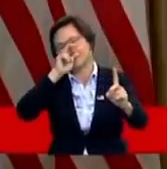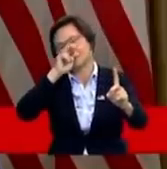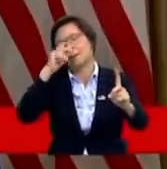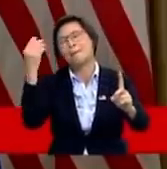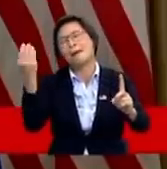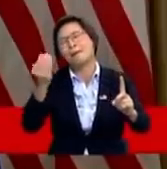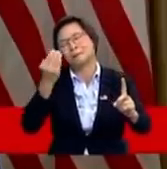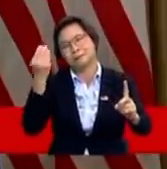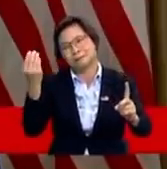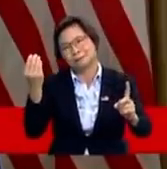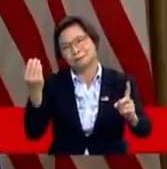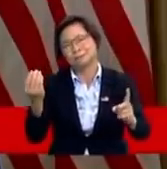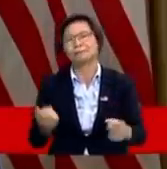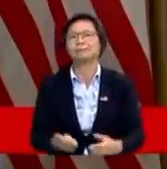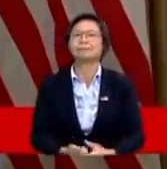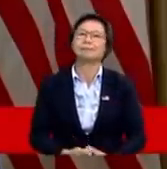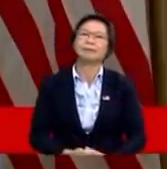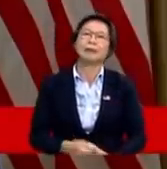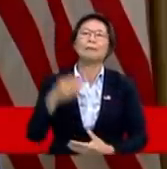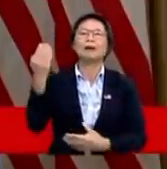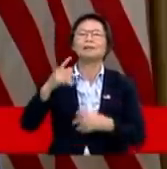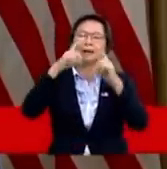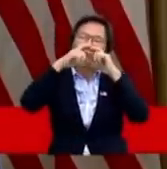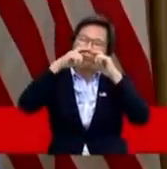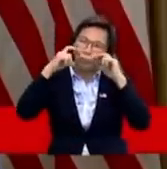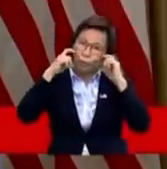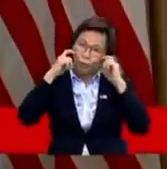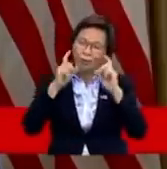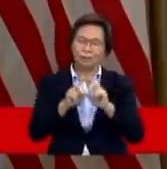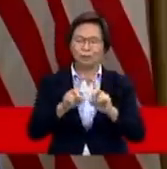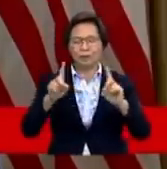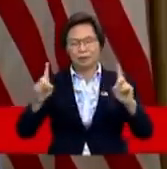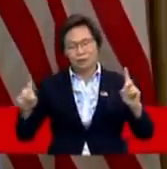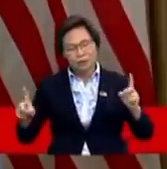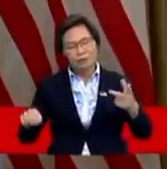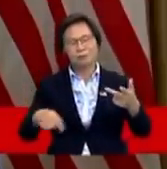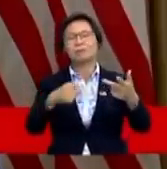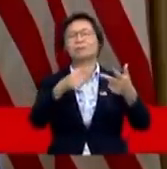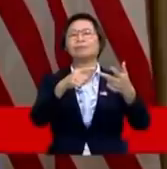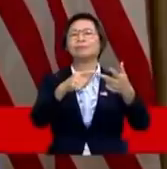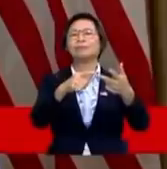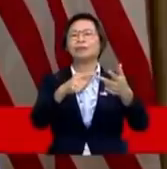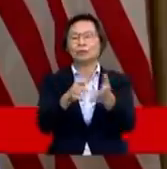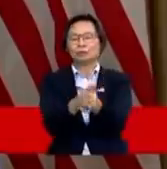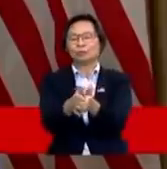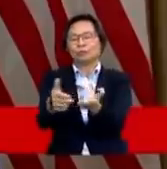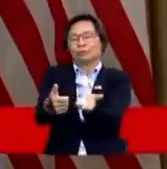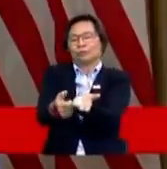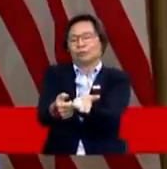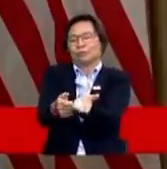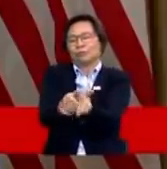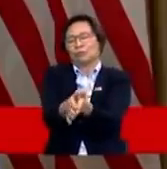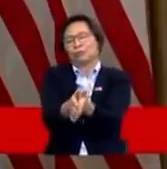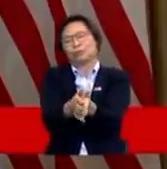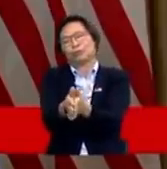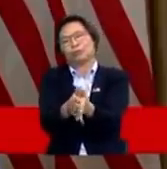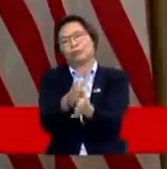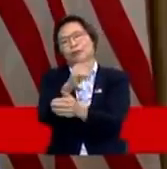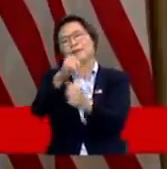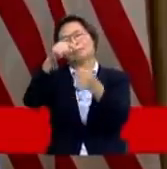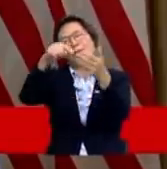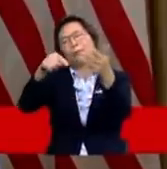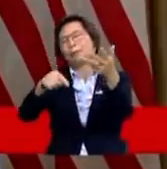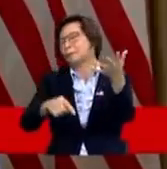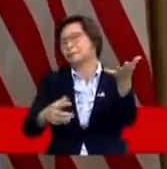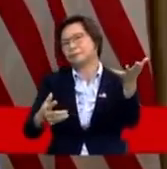biasalah dengan dapat penutup muka penjarakan sosial cuci sanitize tangan dan